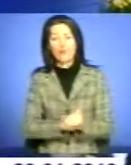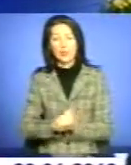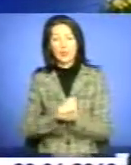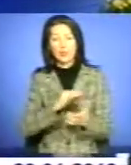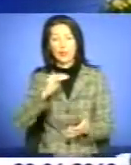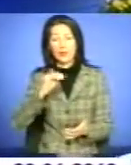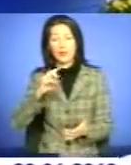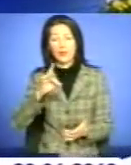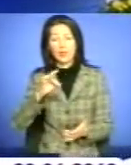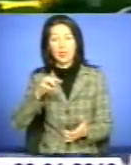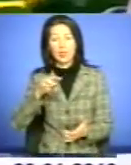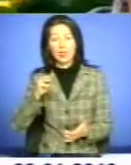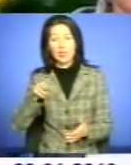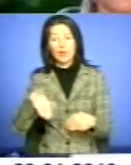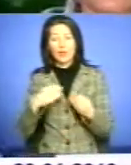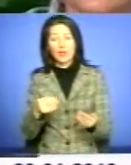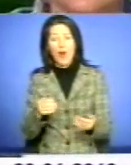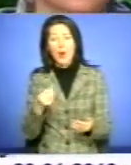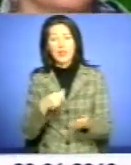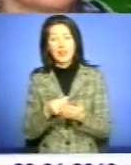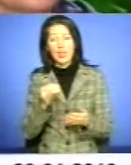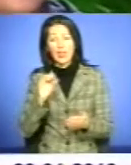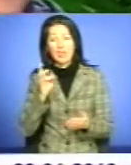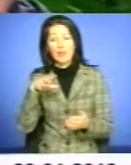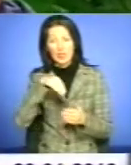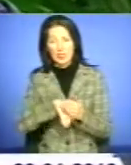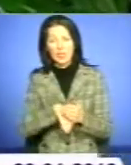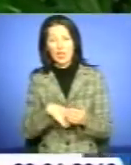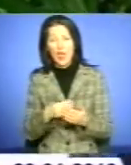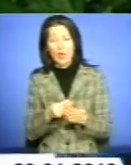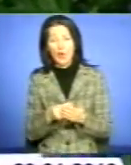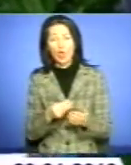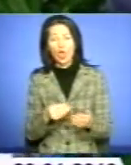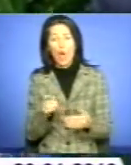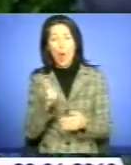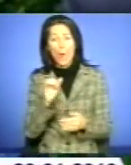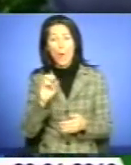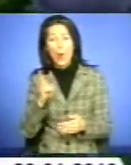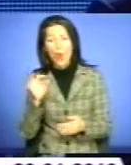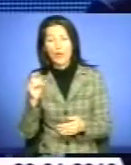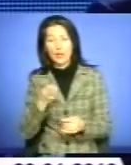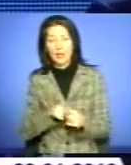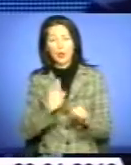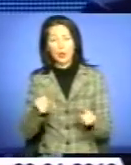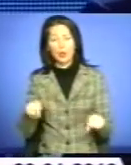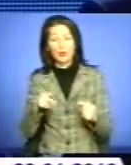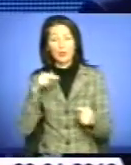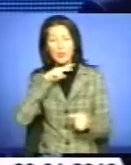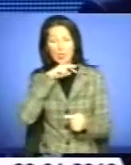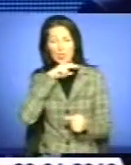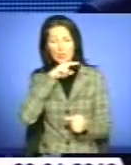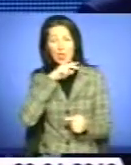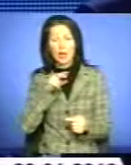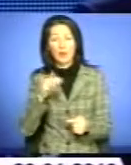презентував інвестиційний фонд «Буковина», який було створено на підтримку малого і середнього бізнесу у Чернівцях. Дмитро Фірташ